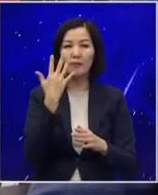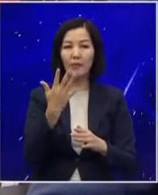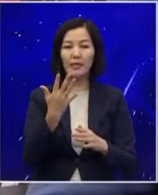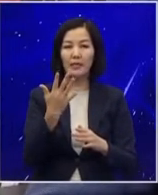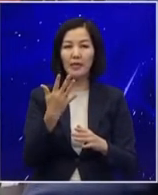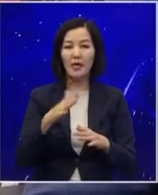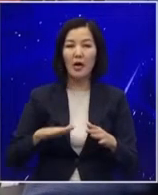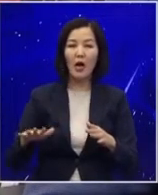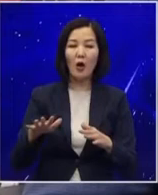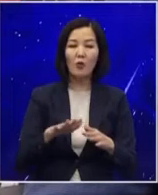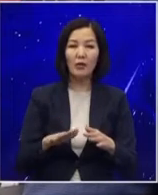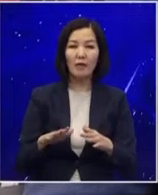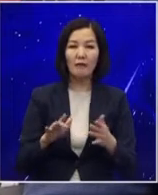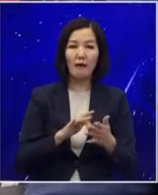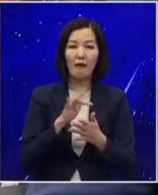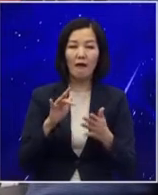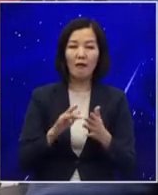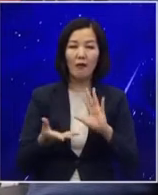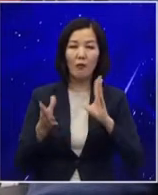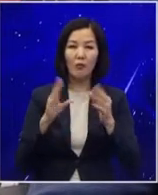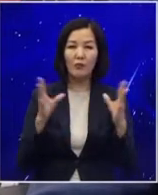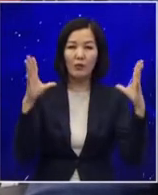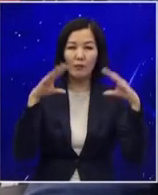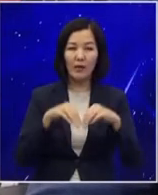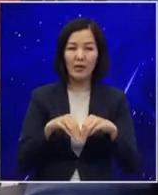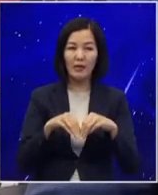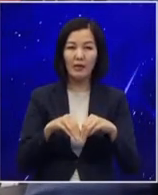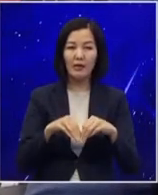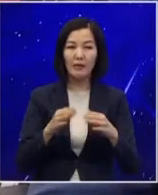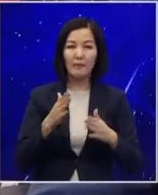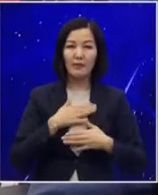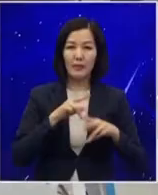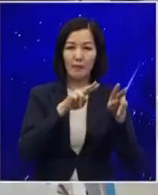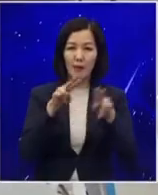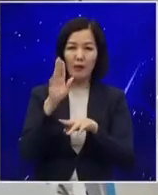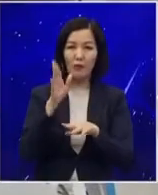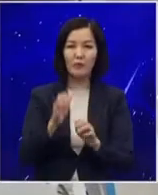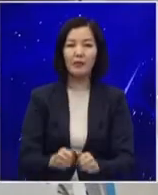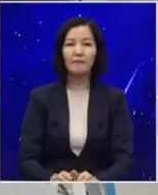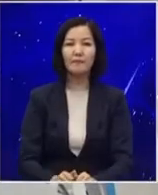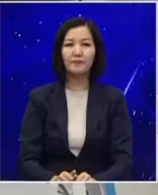бізде аудан мен аудандар қалды ашылу, оның барлығы тығыз біздің бақылауымызда.